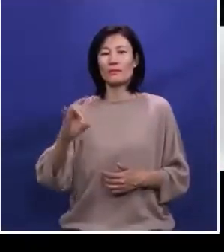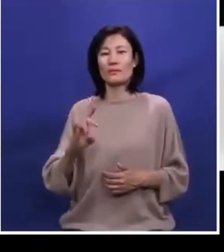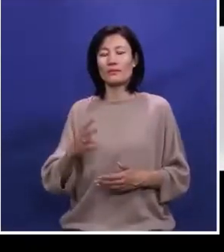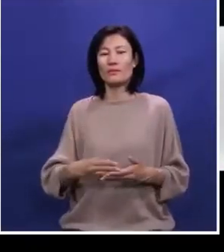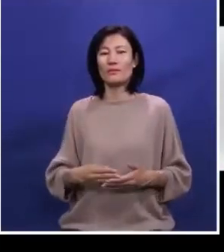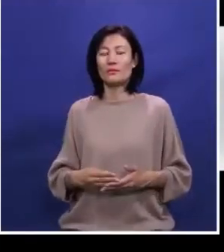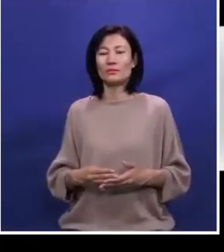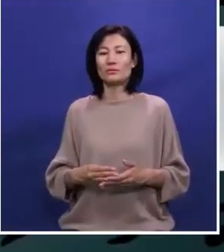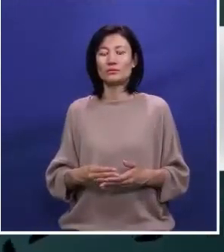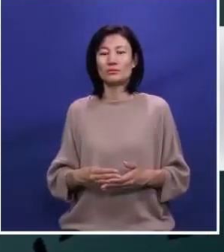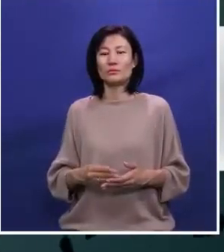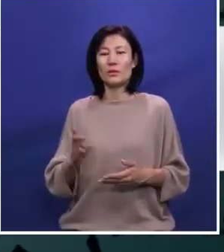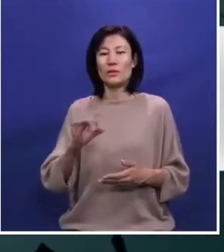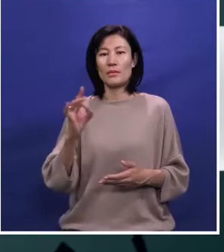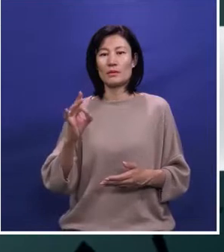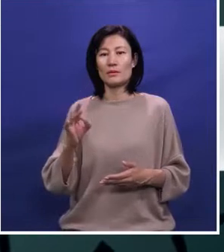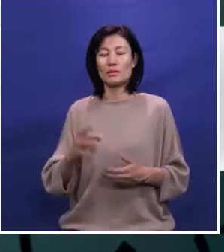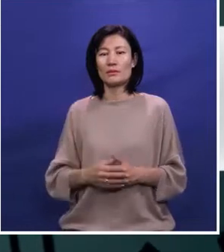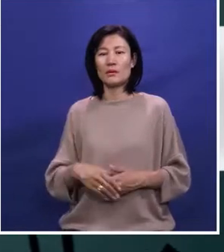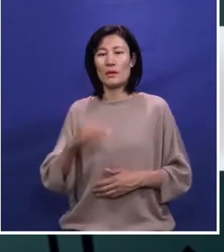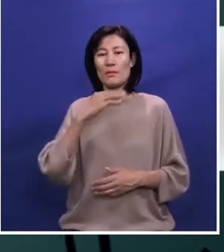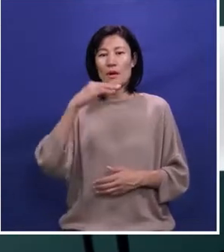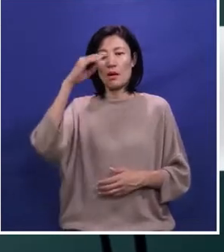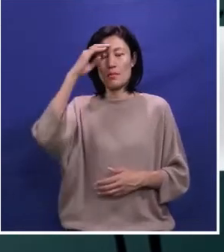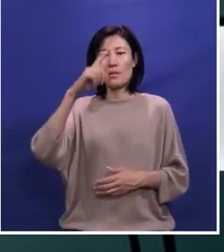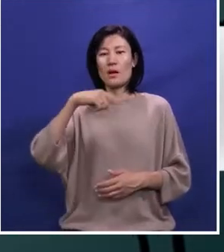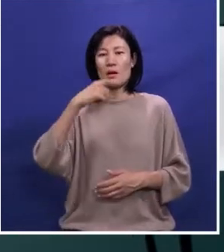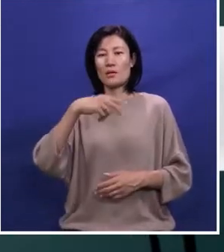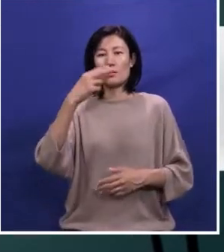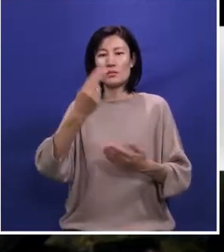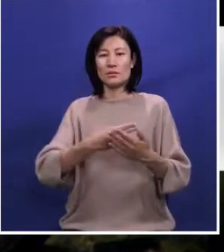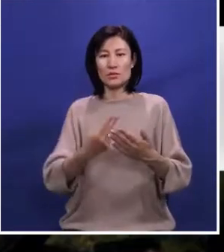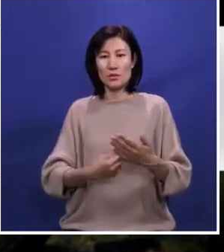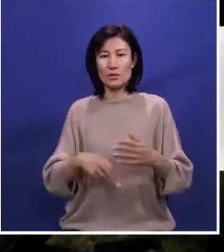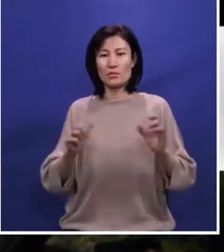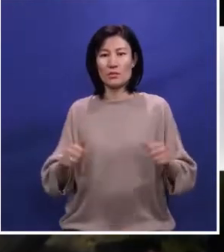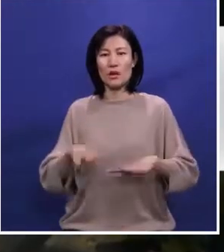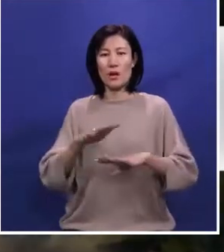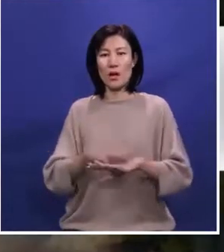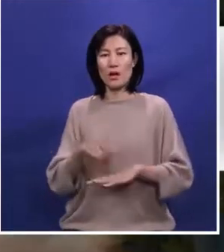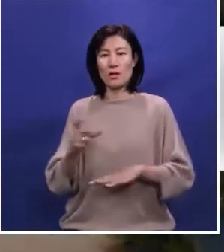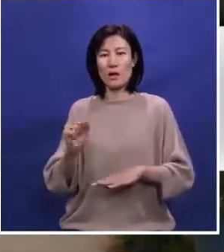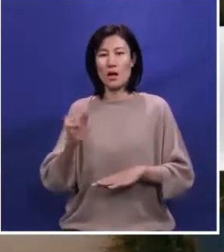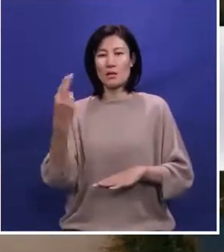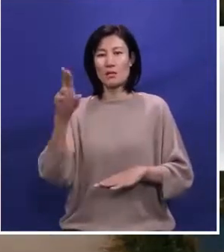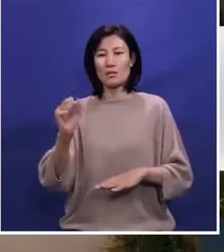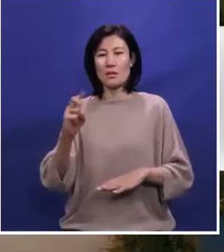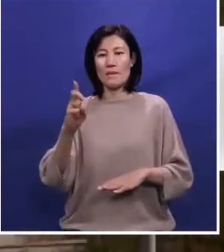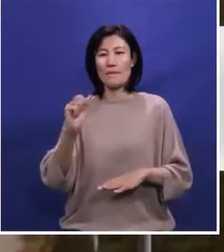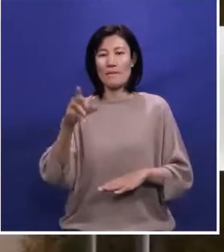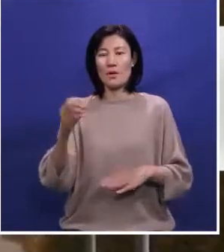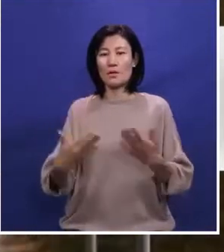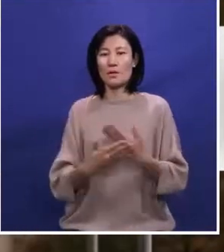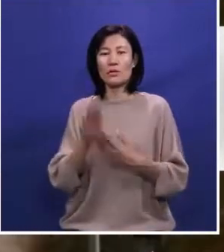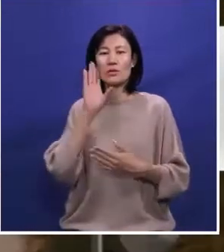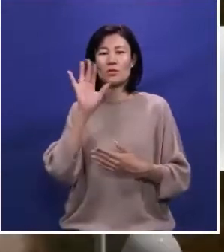түкті Шашты Әзіз сол батырдың тікелей әкесі екені суреттелген. Қалық арасындағы аңызда баба су